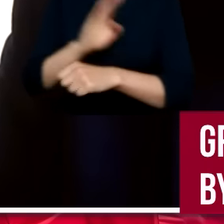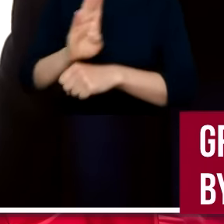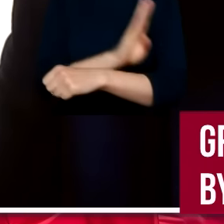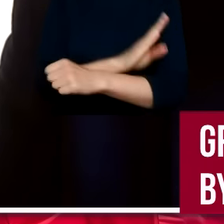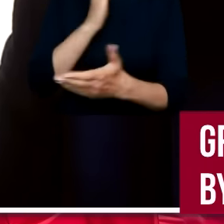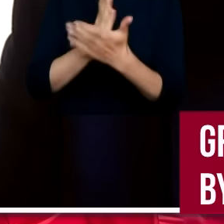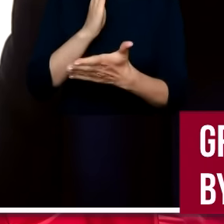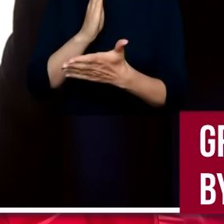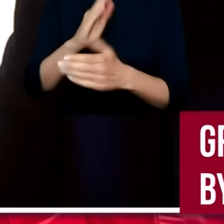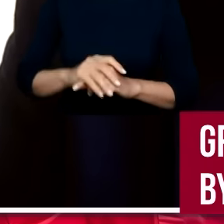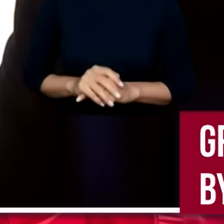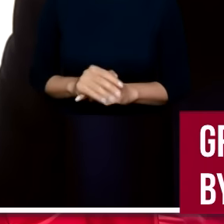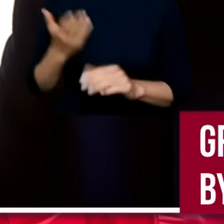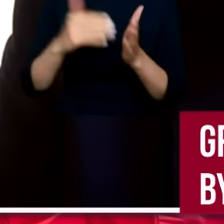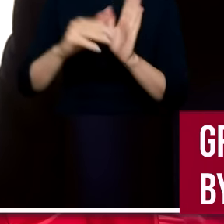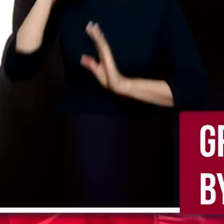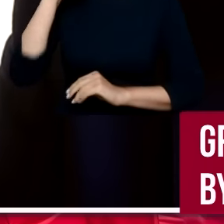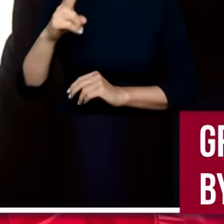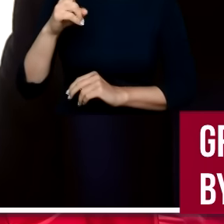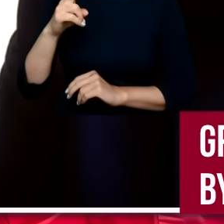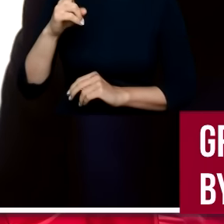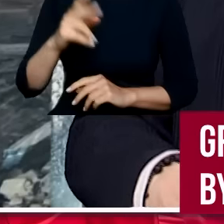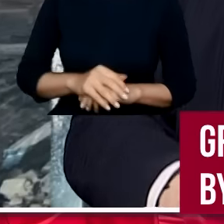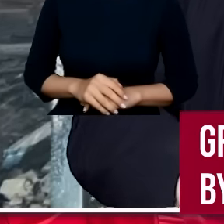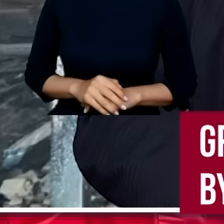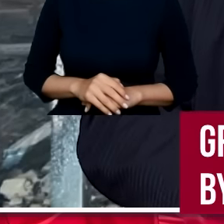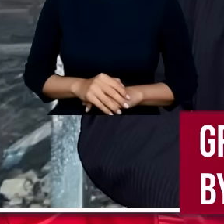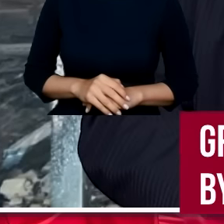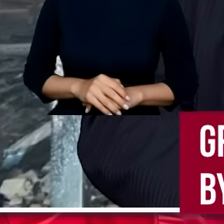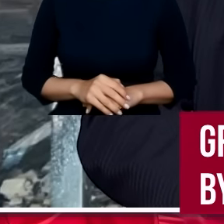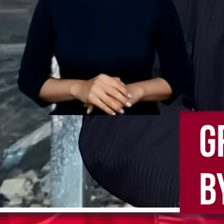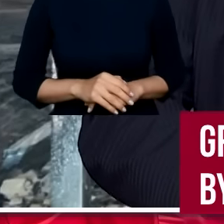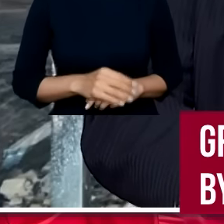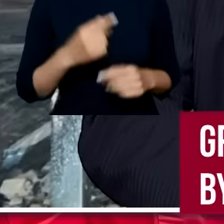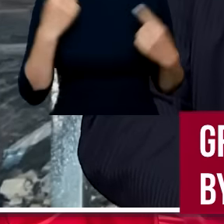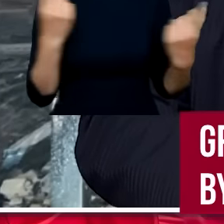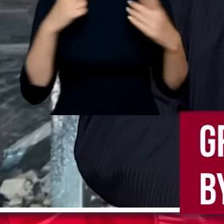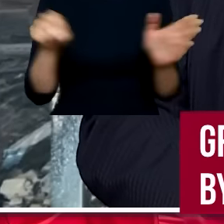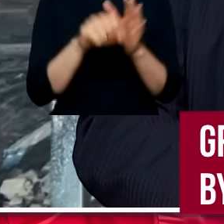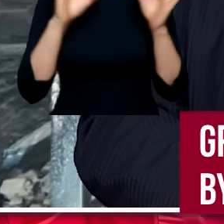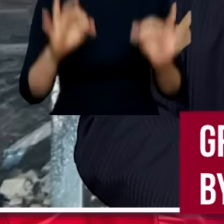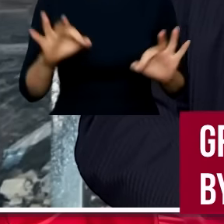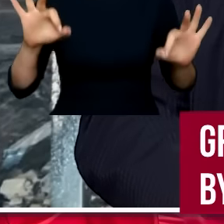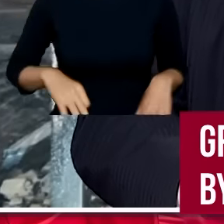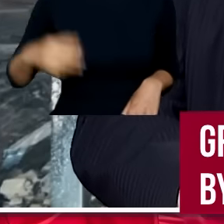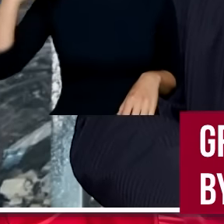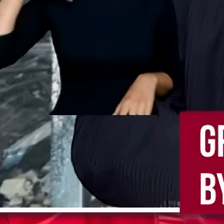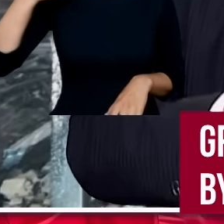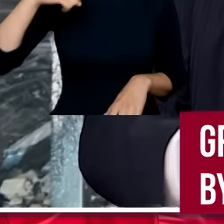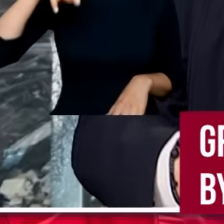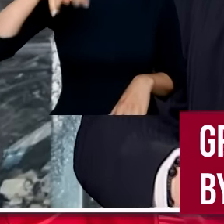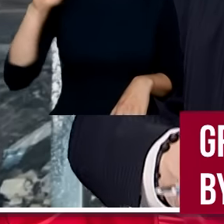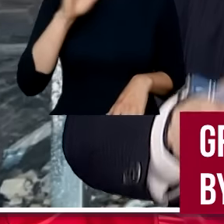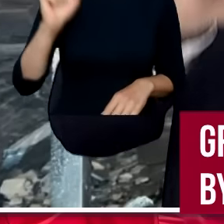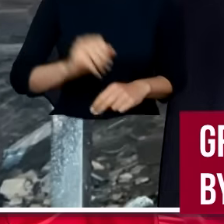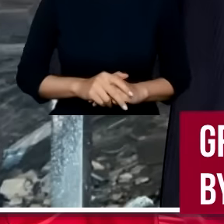nie nie należy tym widzieć tak ale ta rzeczywistość redaktorze trwa do dzisiaj bo pan pułkownik dusza którego No to